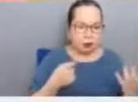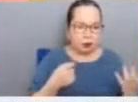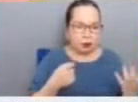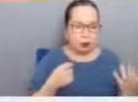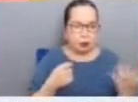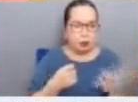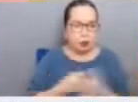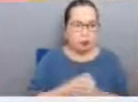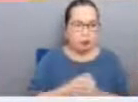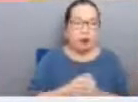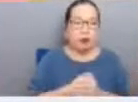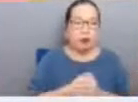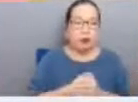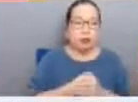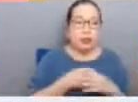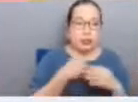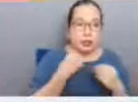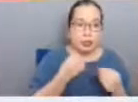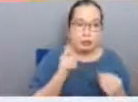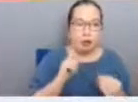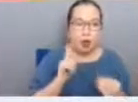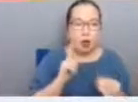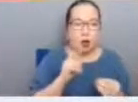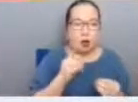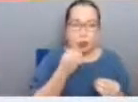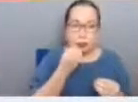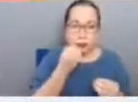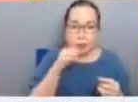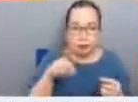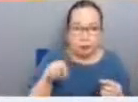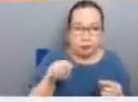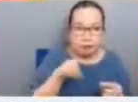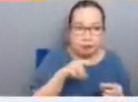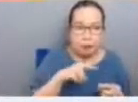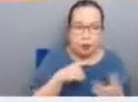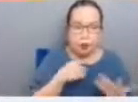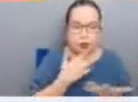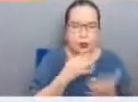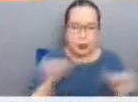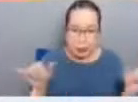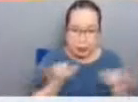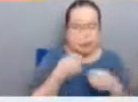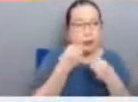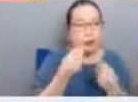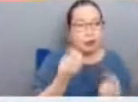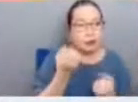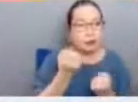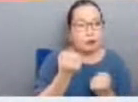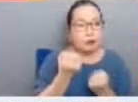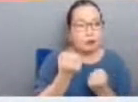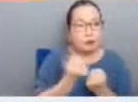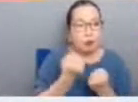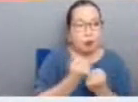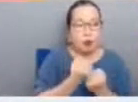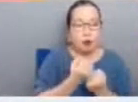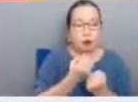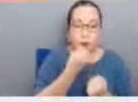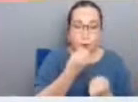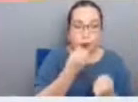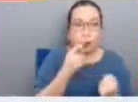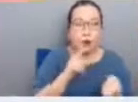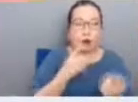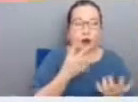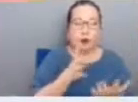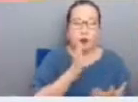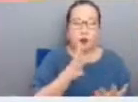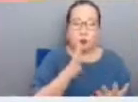mula 6 pala po, 6 na buwan, mula 6 na buwan hanggang 23 buwan, 6 to 23 months,